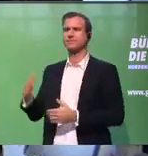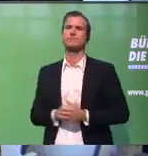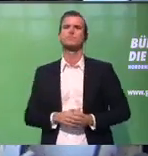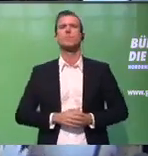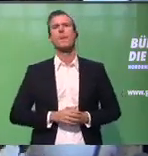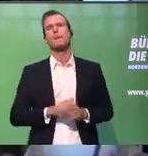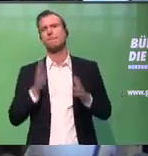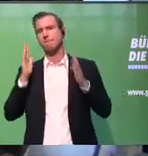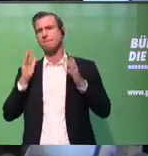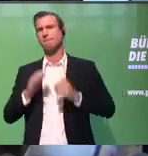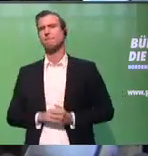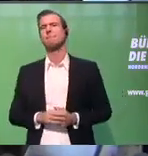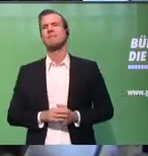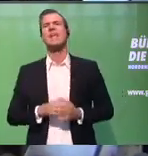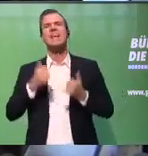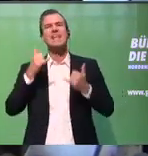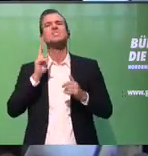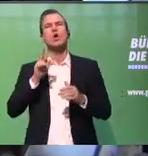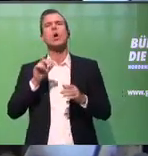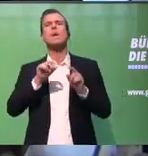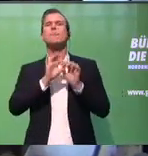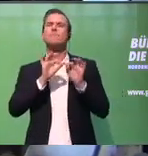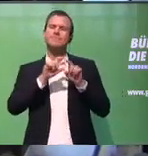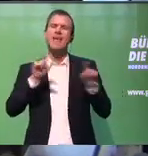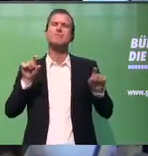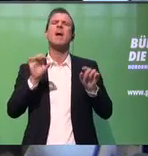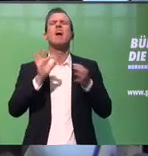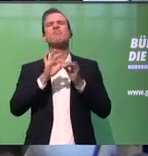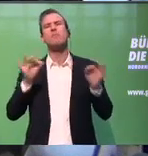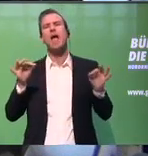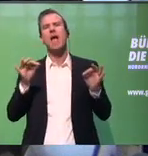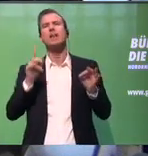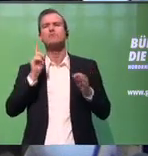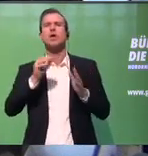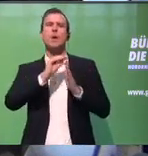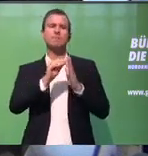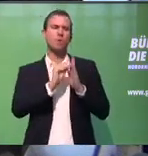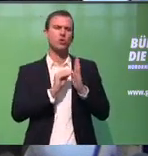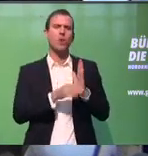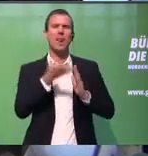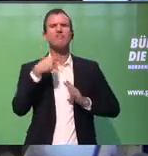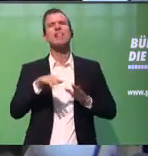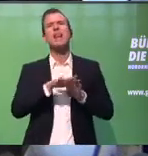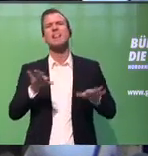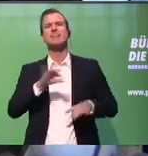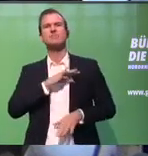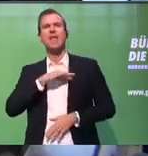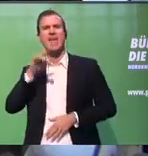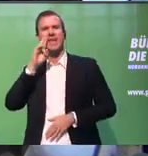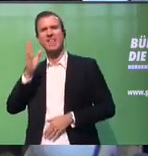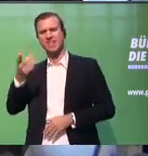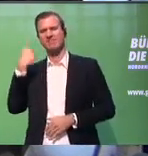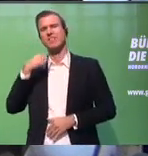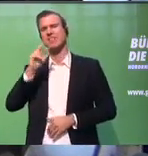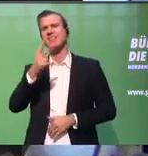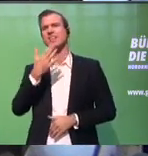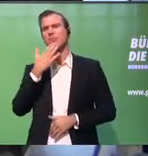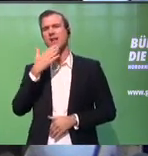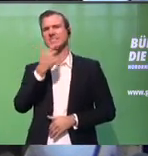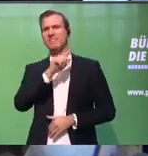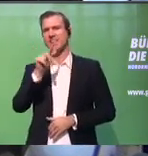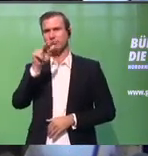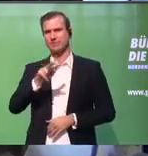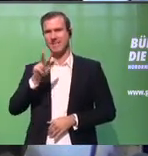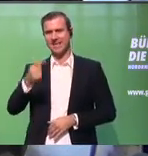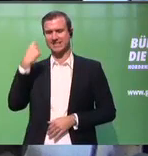Jetzt müssen wir noch unter dem Punkt Formalia zu Beginn der Tagesordnung das Protokoll des Landesparteirates vom 3. März